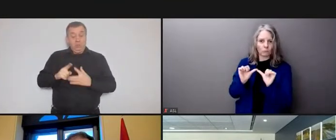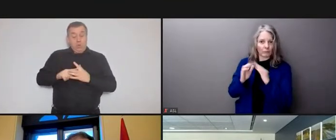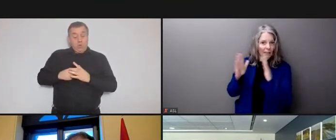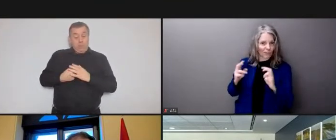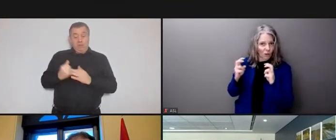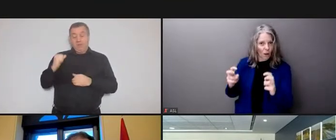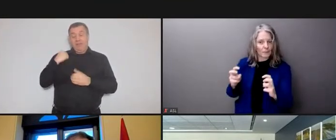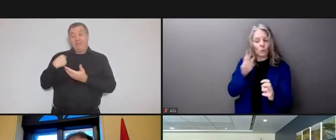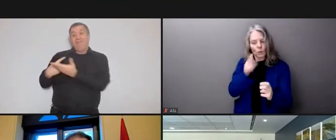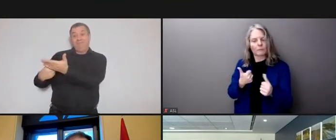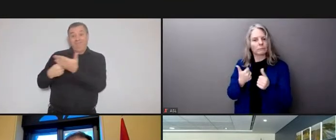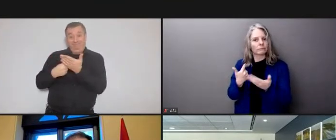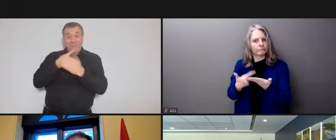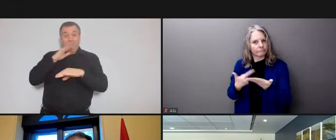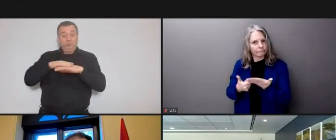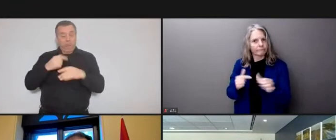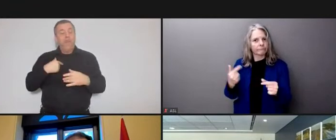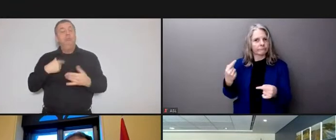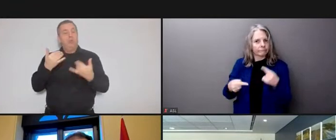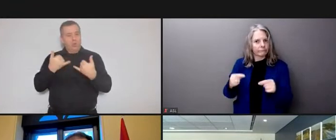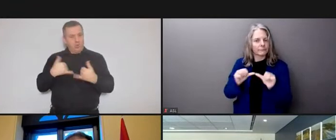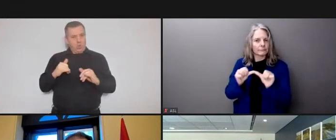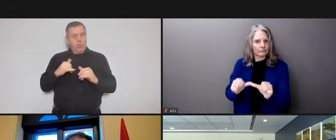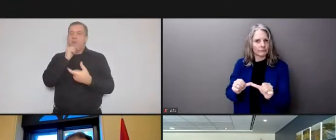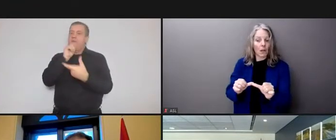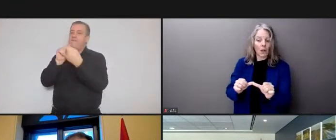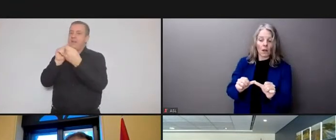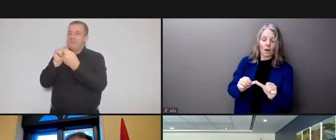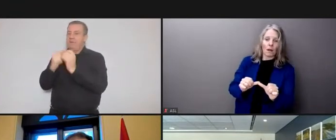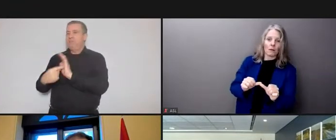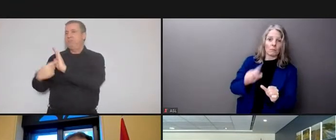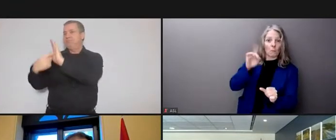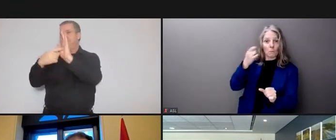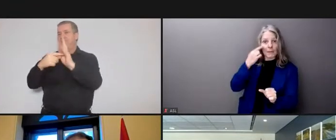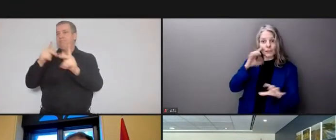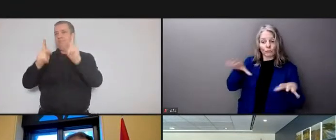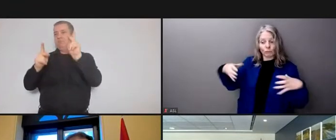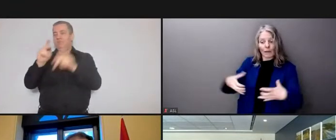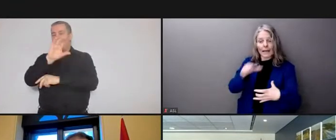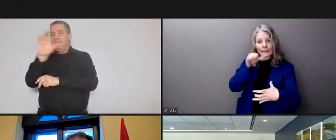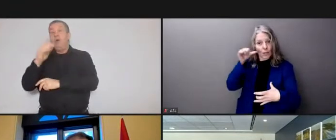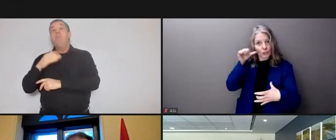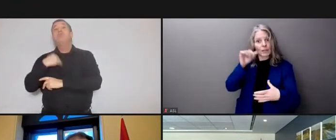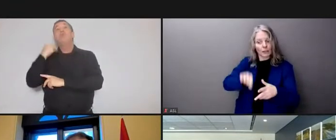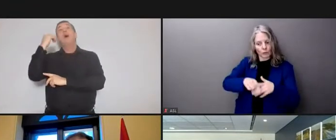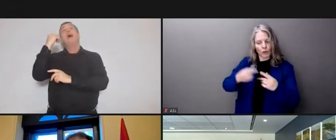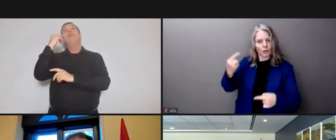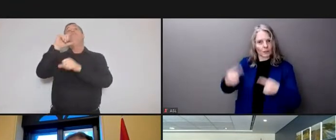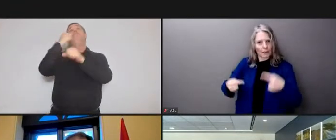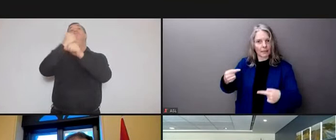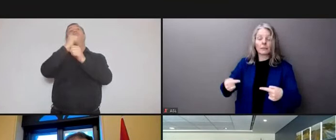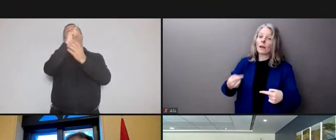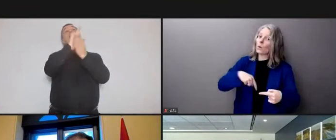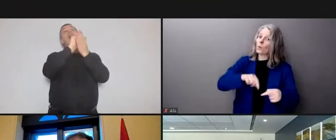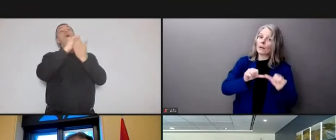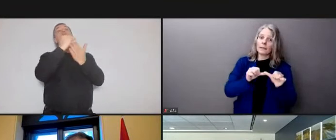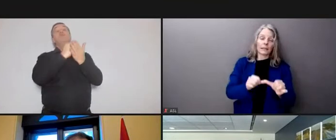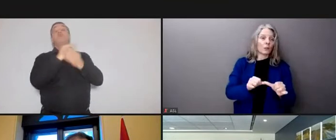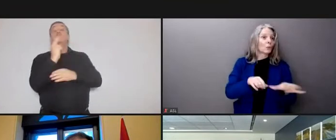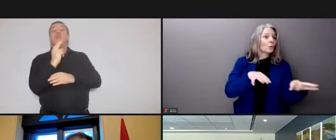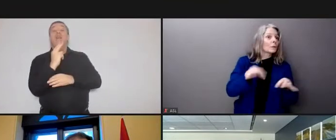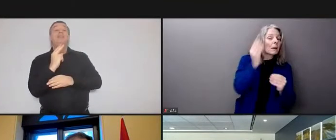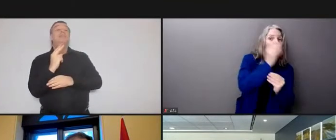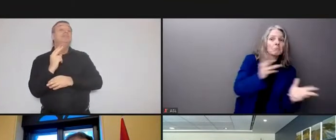débat hier et nous continuerons d'expliquer aux canadiennes et canadiennes pourquoi la loi sur les mesures d'urgence a été invoquée